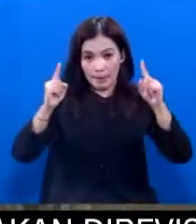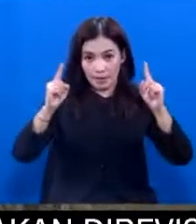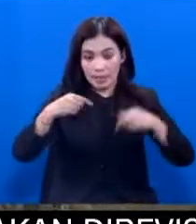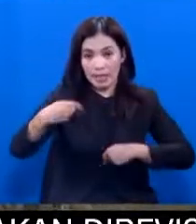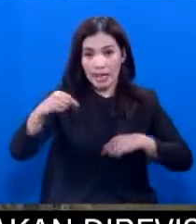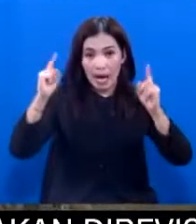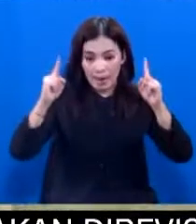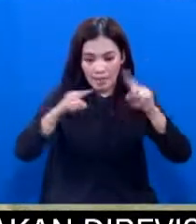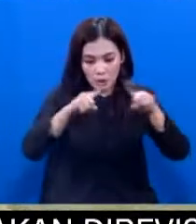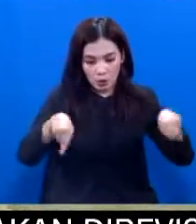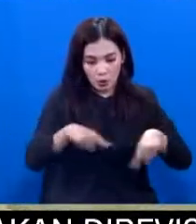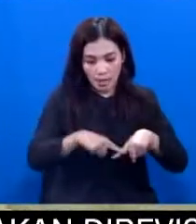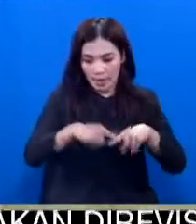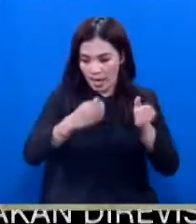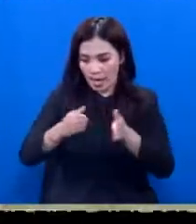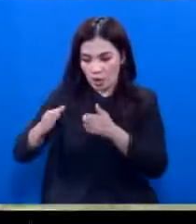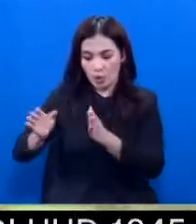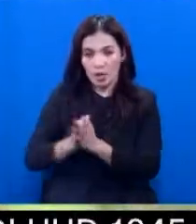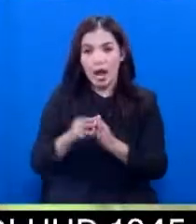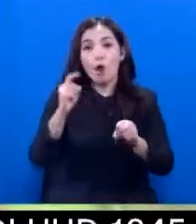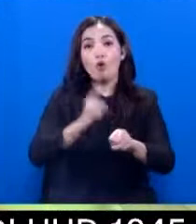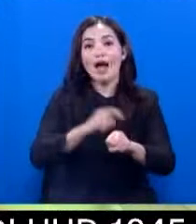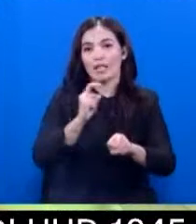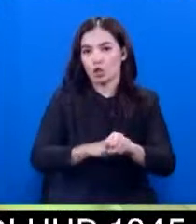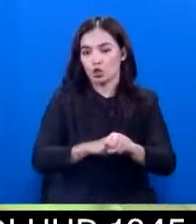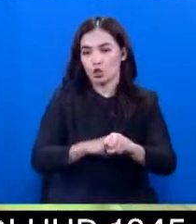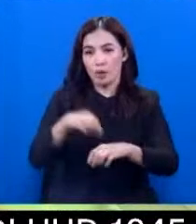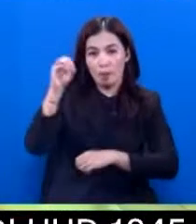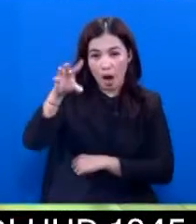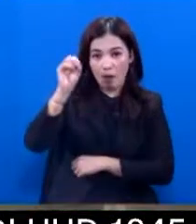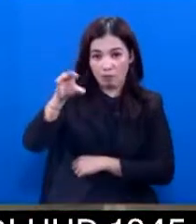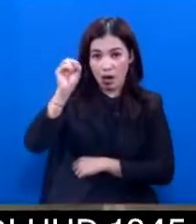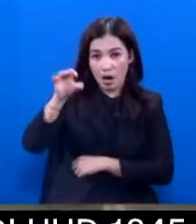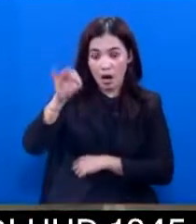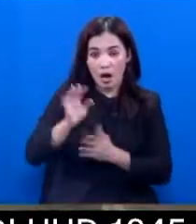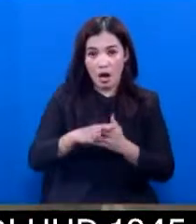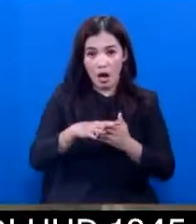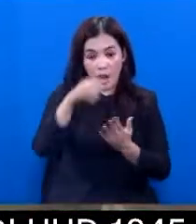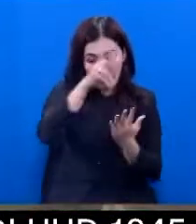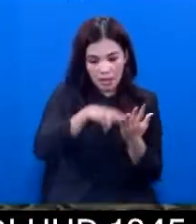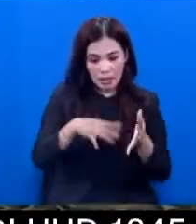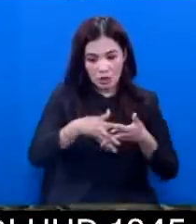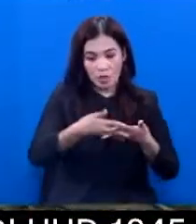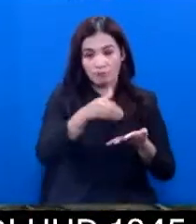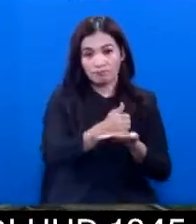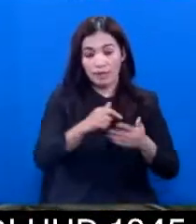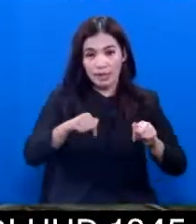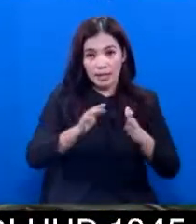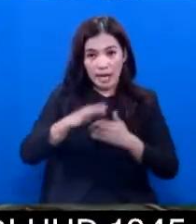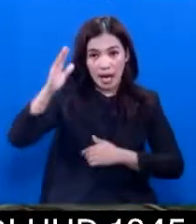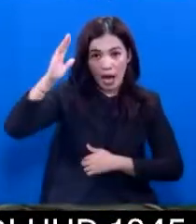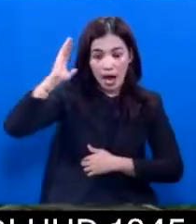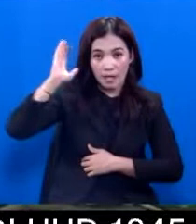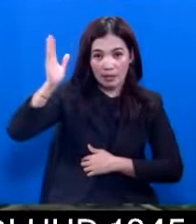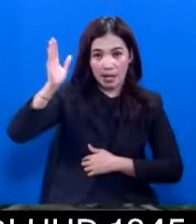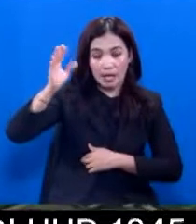siang, surat edaran ini juga mengatur durasi penggunaan pengeras suara, di mana pembacaan solawat atau Al-Quran sebelum azan subuh